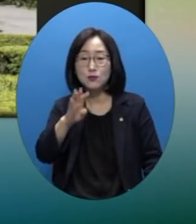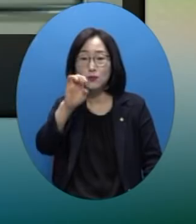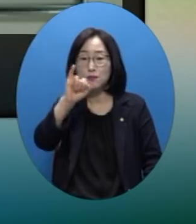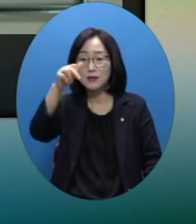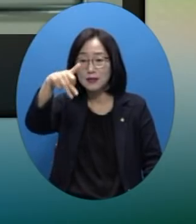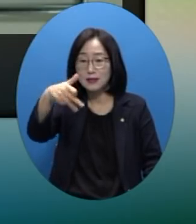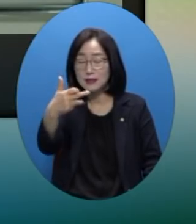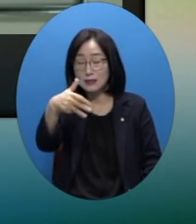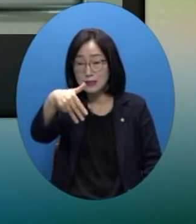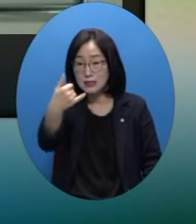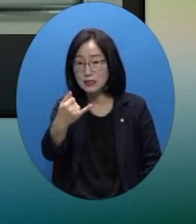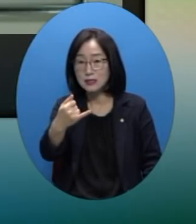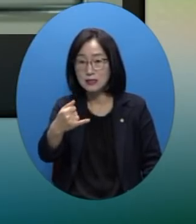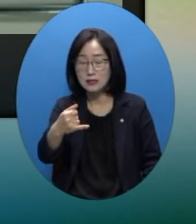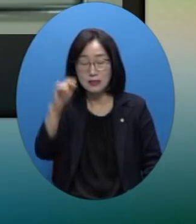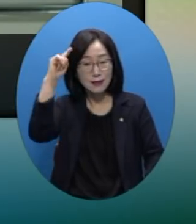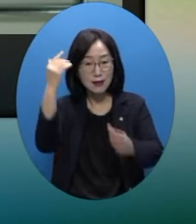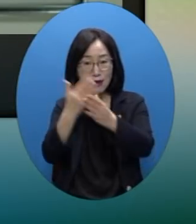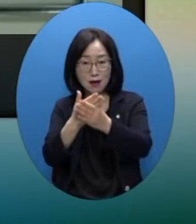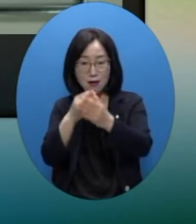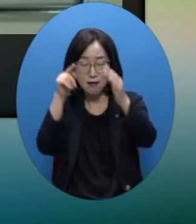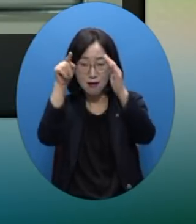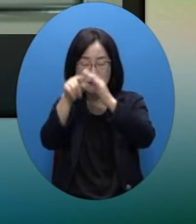가서 교육학 박사를 받았습니다.